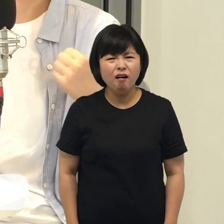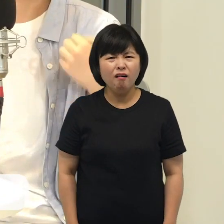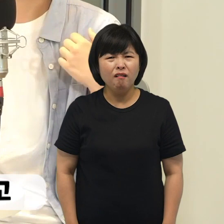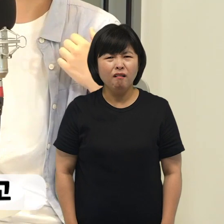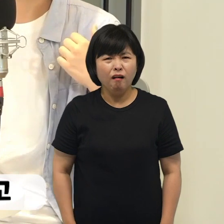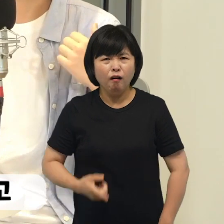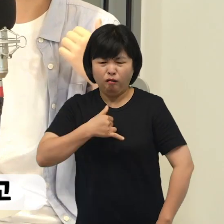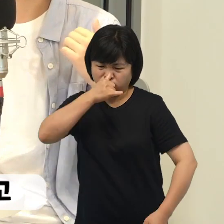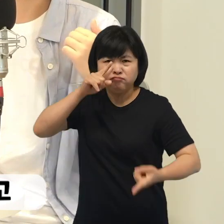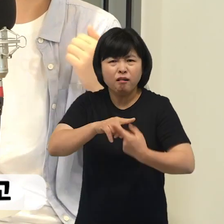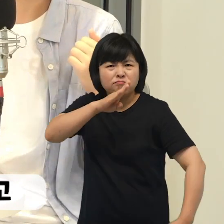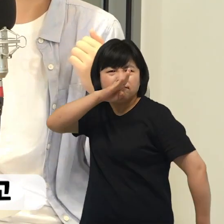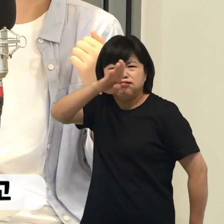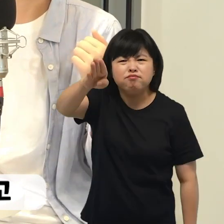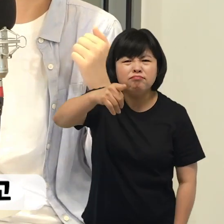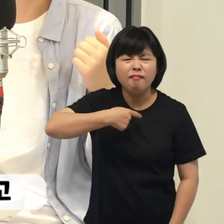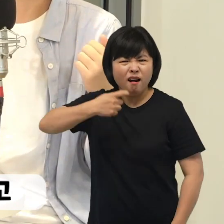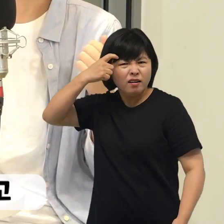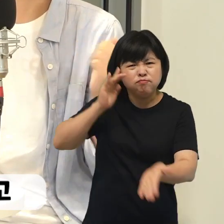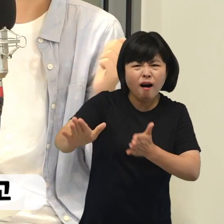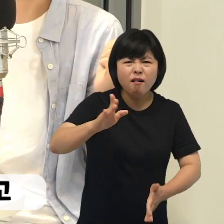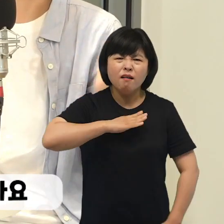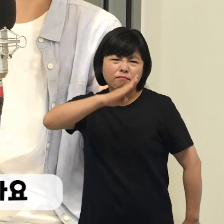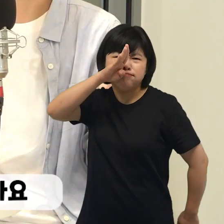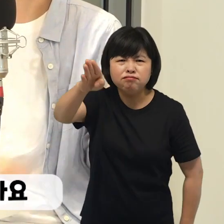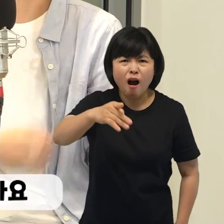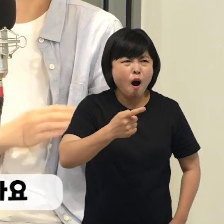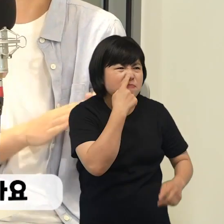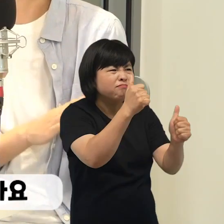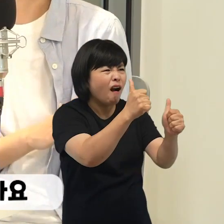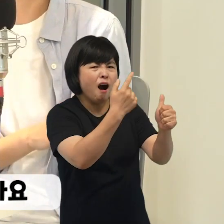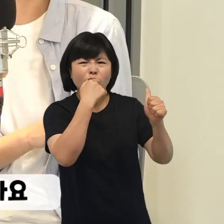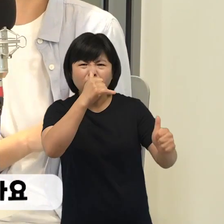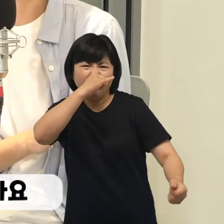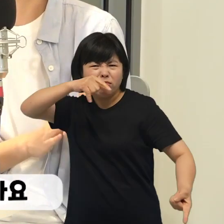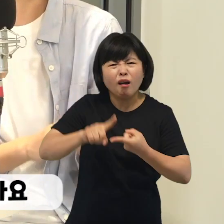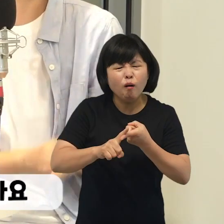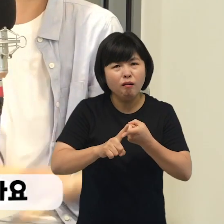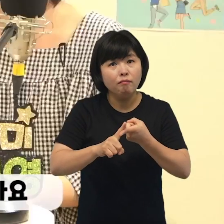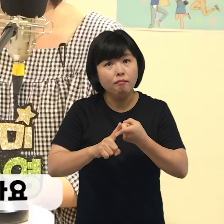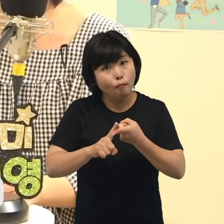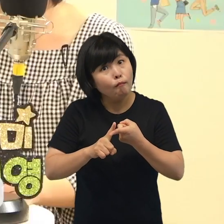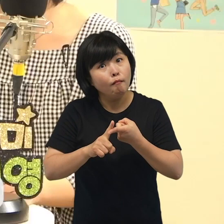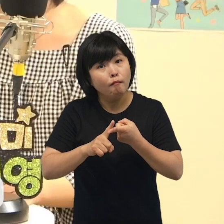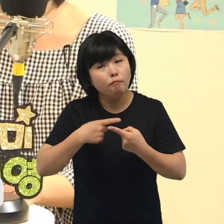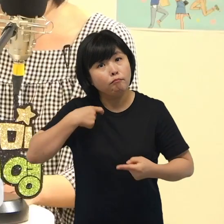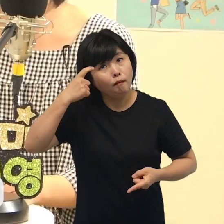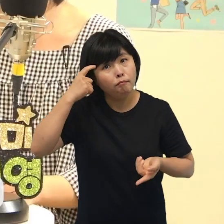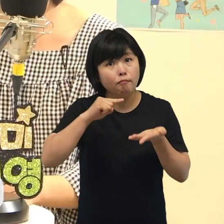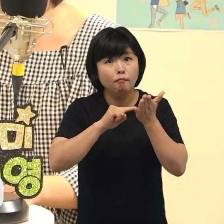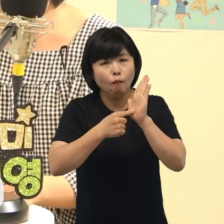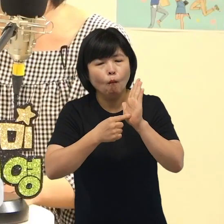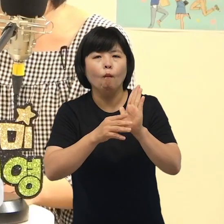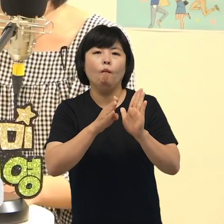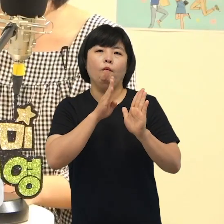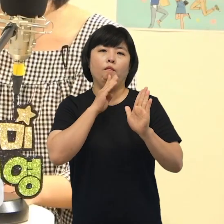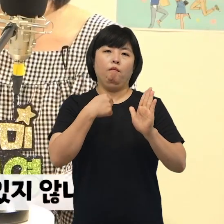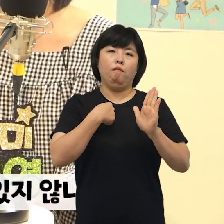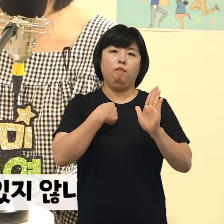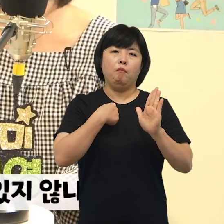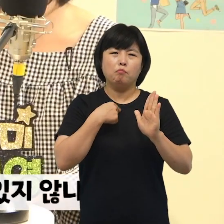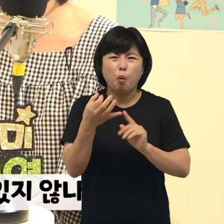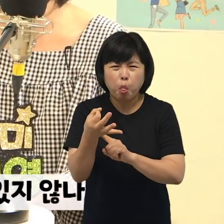보지 않고 내 할 말 딱딱 하는 걸 되게 쿨하고 멋있다고 보는 경향이 있는 것 같아요. 그리고 제 생각에는